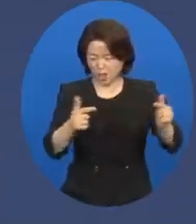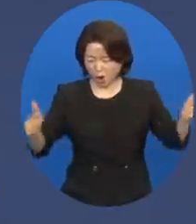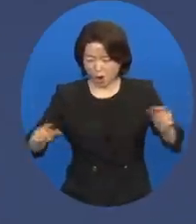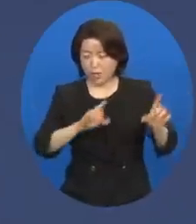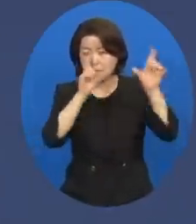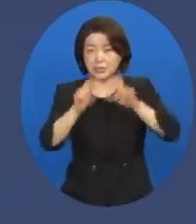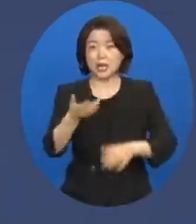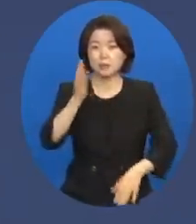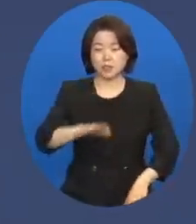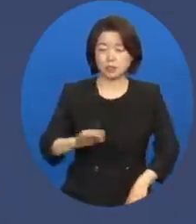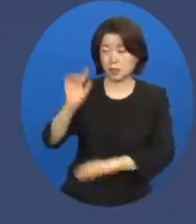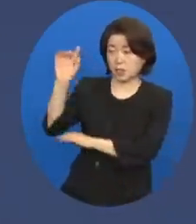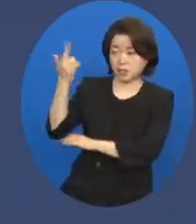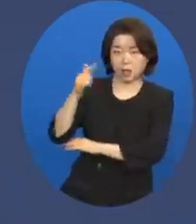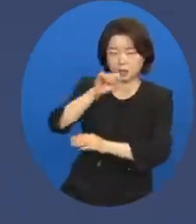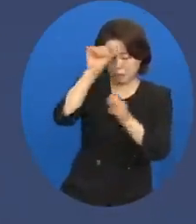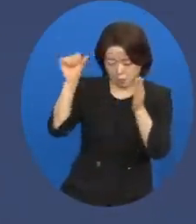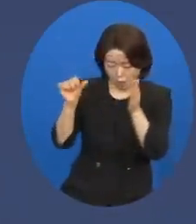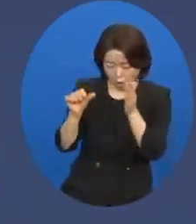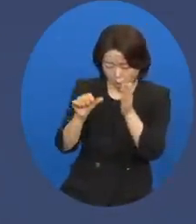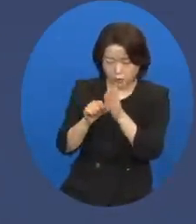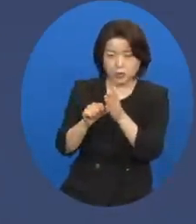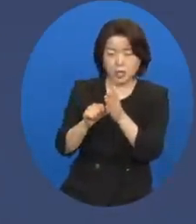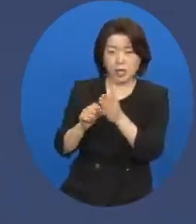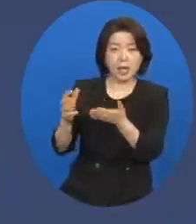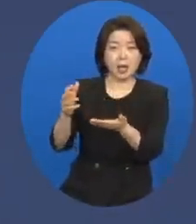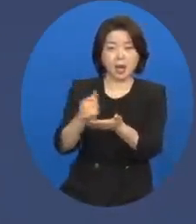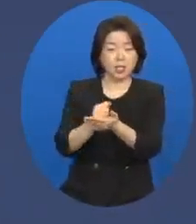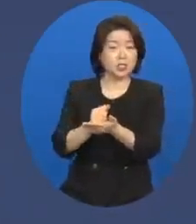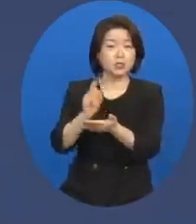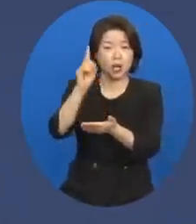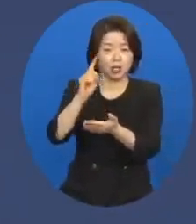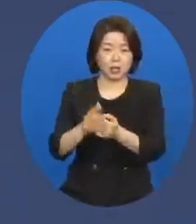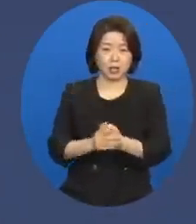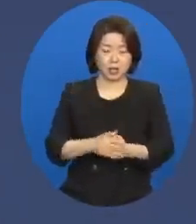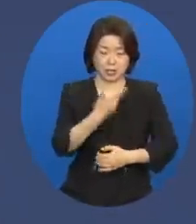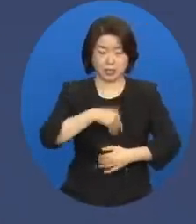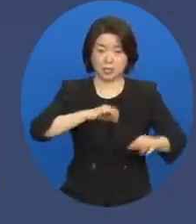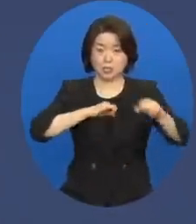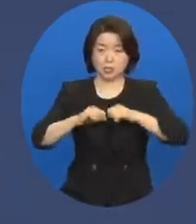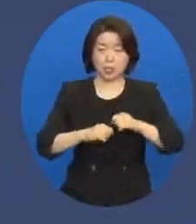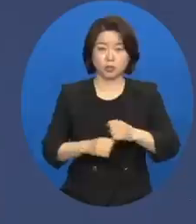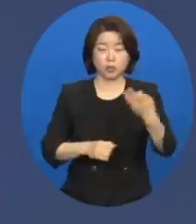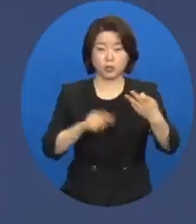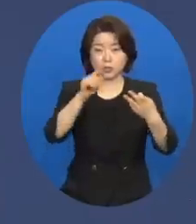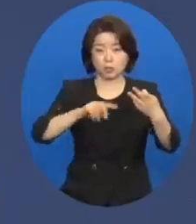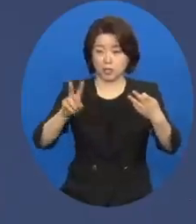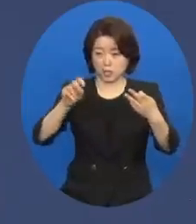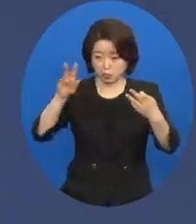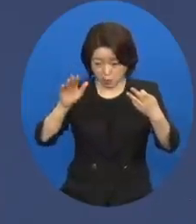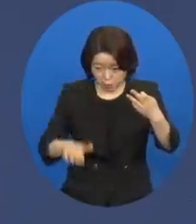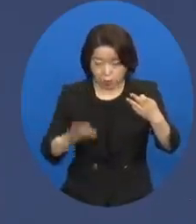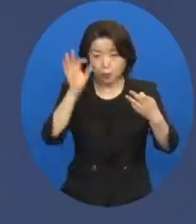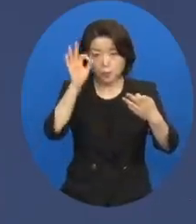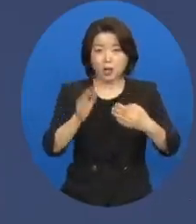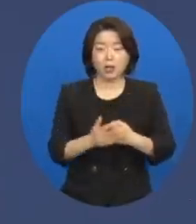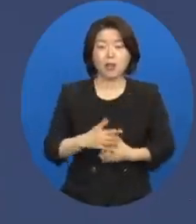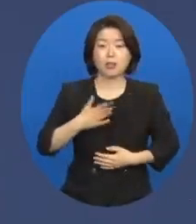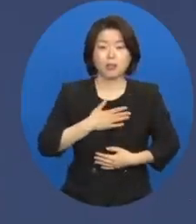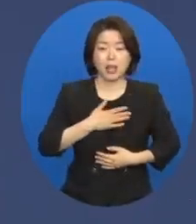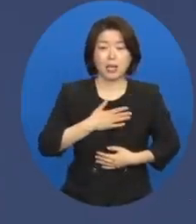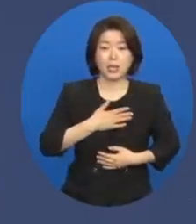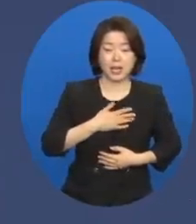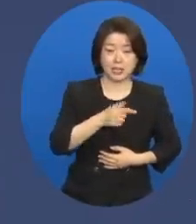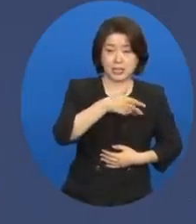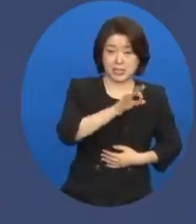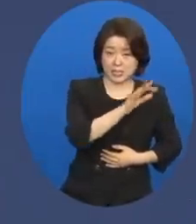지냈지만 다윗은 일평생 놓치지 않은 딱 한 가지가 있었어요. 사도행전 13장 22절 이하에 보면 내가 이새 아들